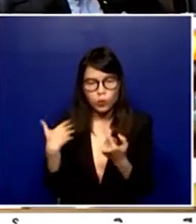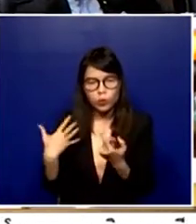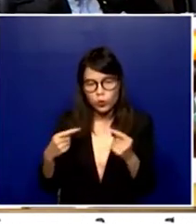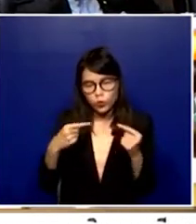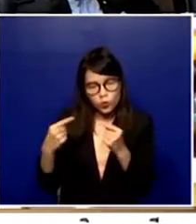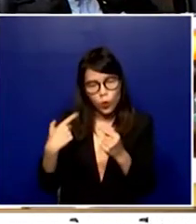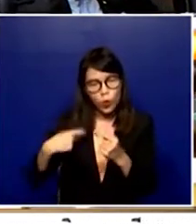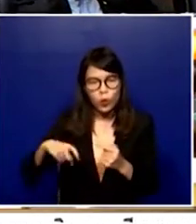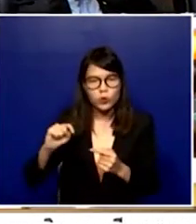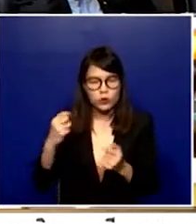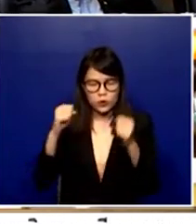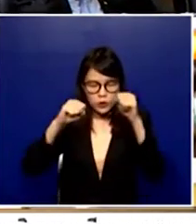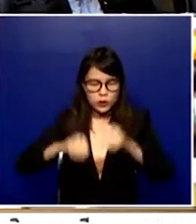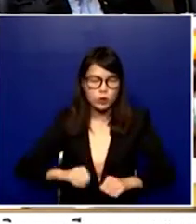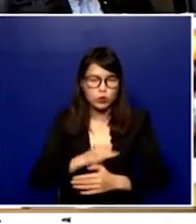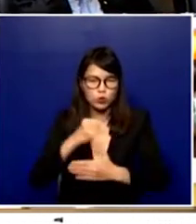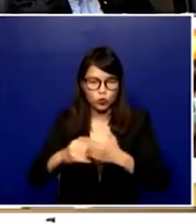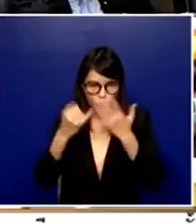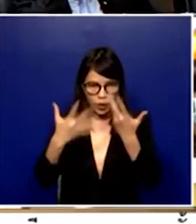อวาส้สุไปแล้ว